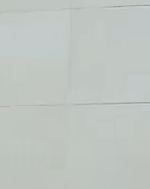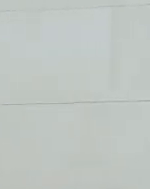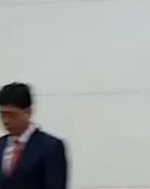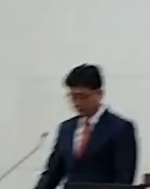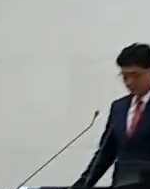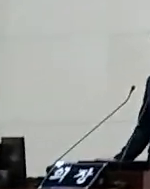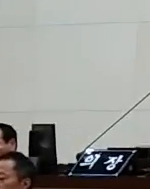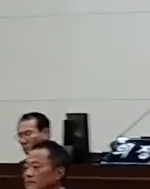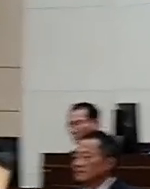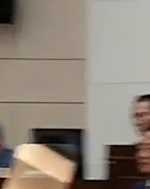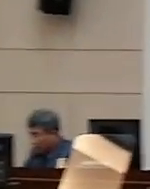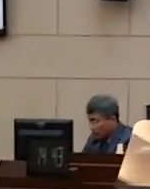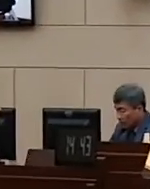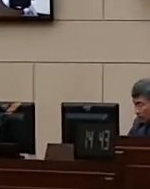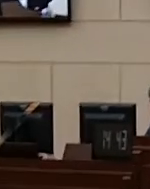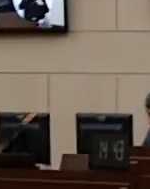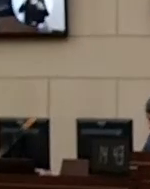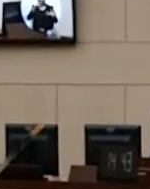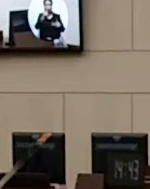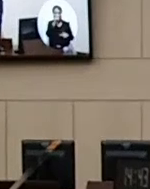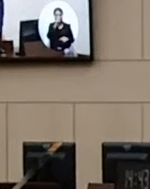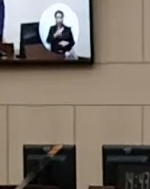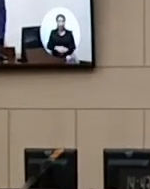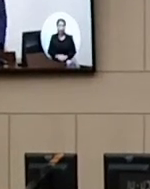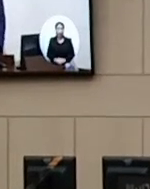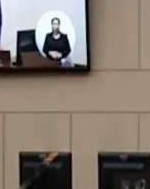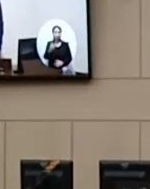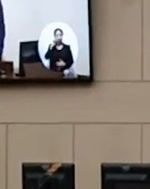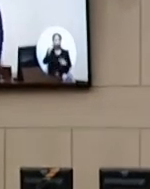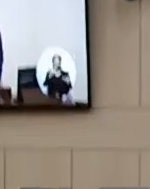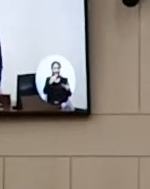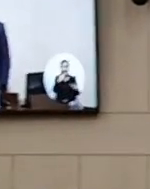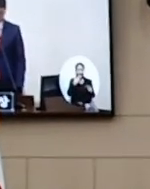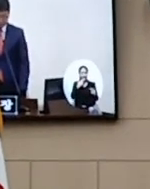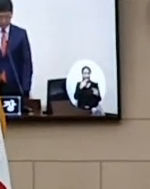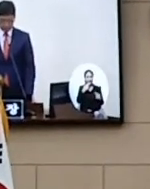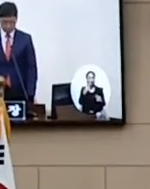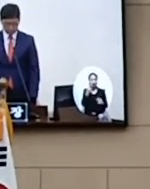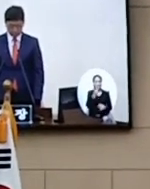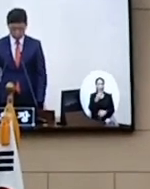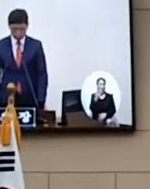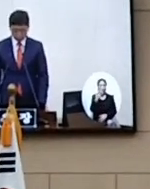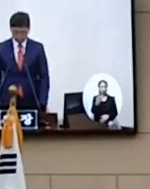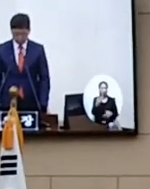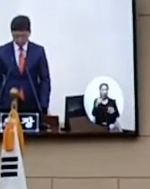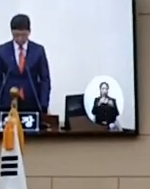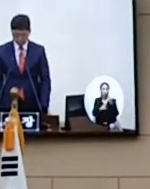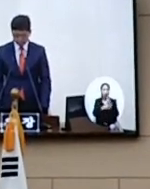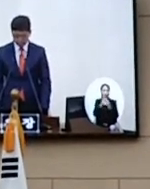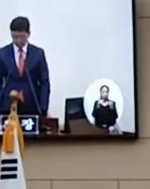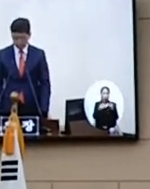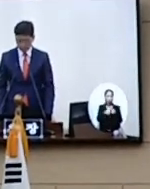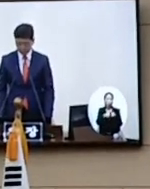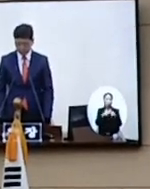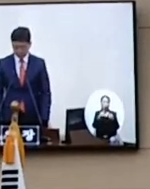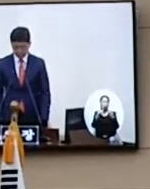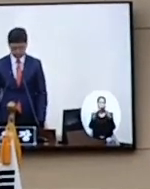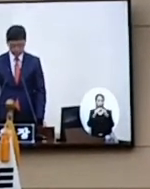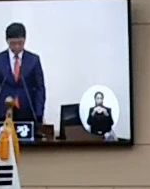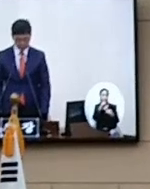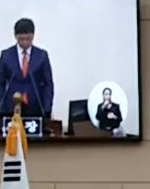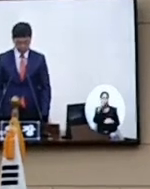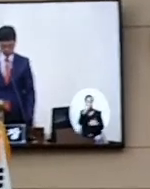본안건을 원한대로 가결하자 하는 이유 없으십니까? 이의가 없으므로 의사협정 제18항 안동시 공동주택 등 품질검수단 설치